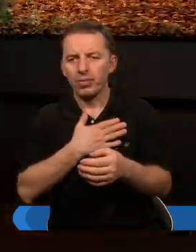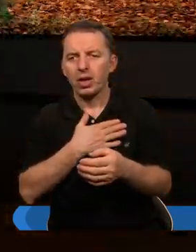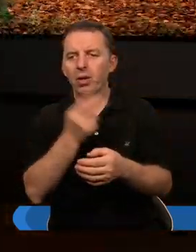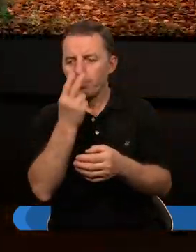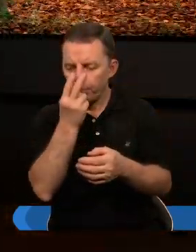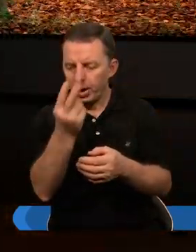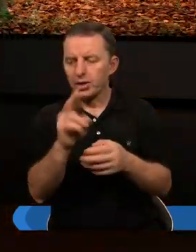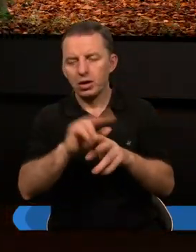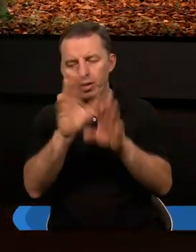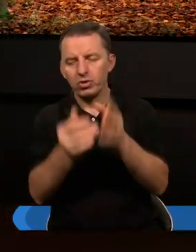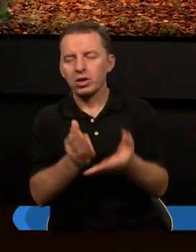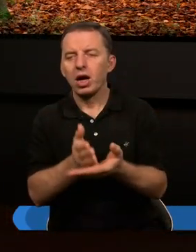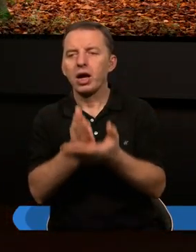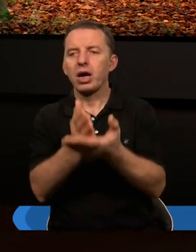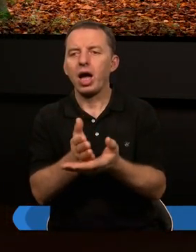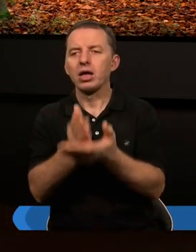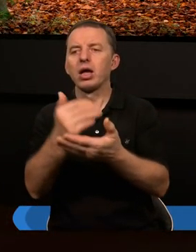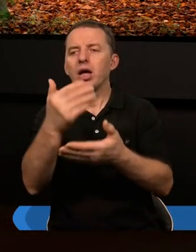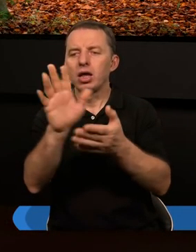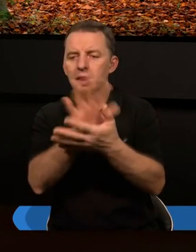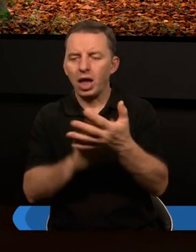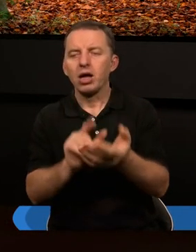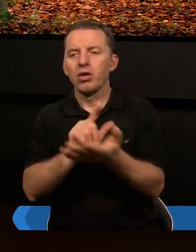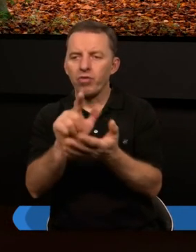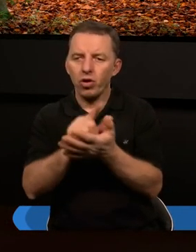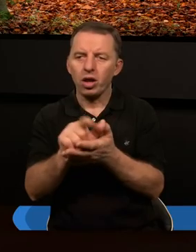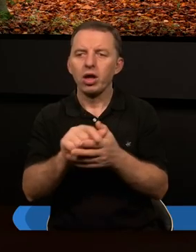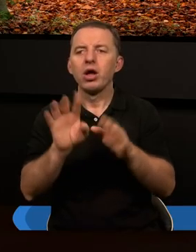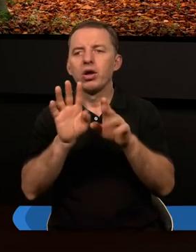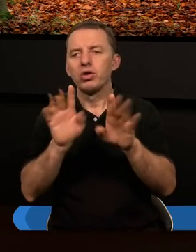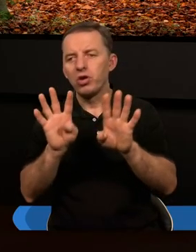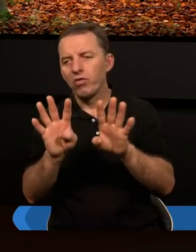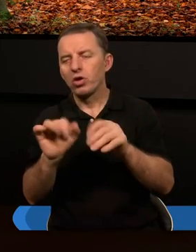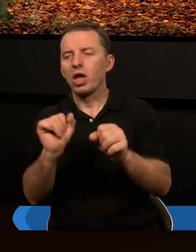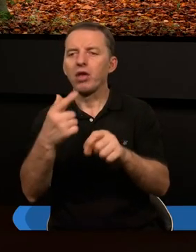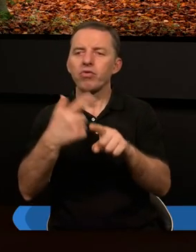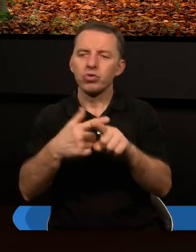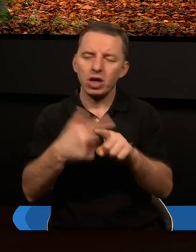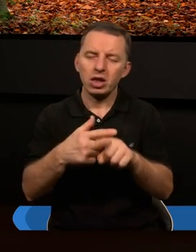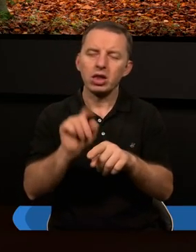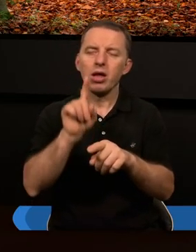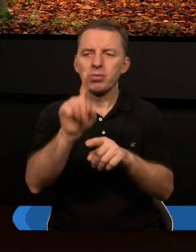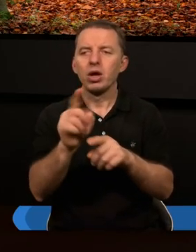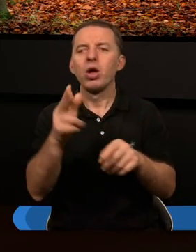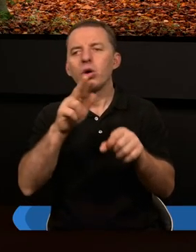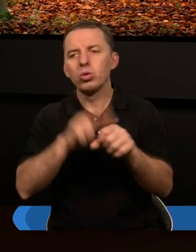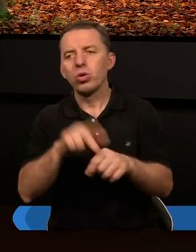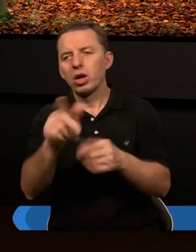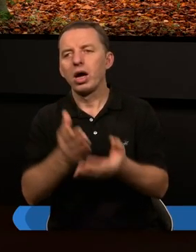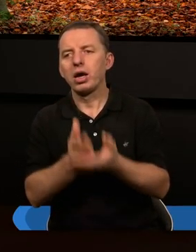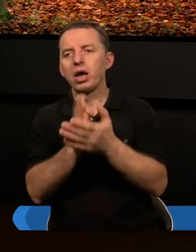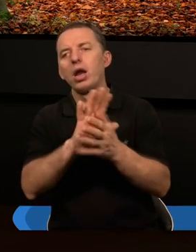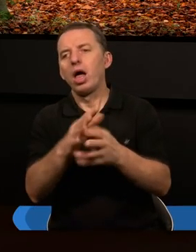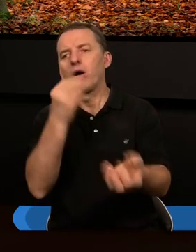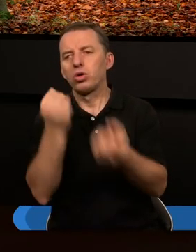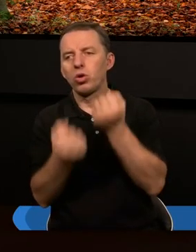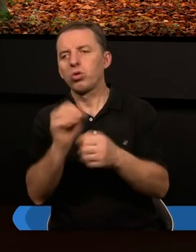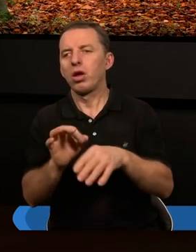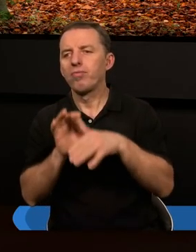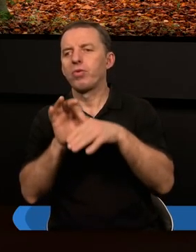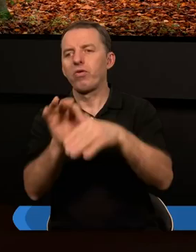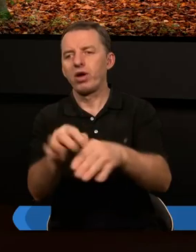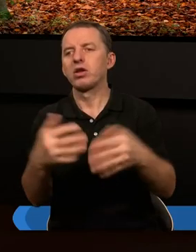Patrząc na te wszystkie rady w tekstach w dwunastym rozdziale między dziewiątym a dwudziestym pierwszym, które z tych rad jest Wam najtrudniej